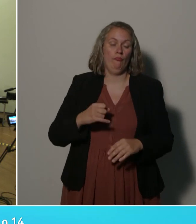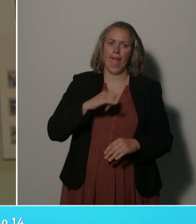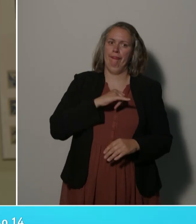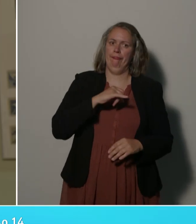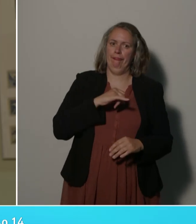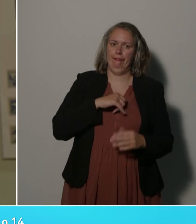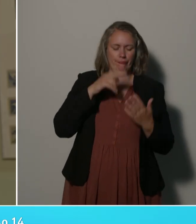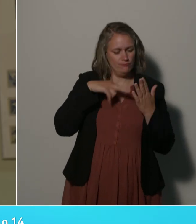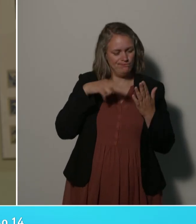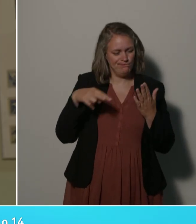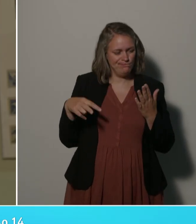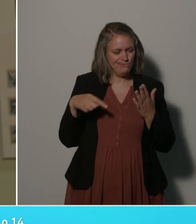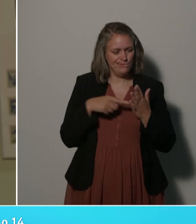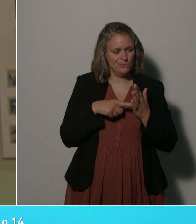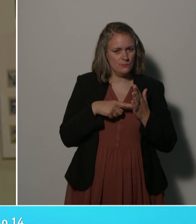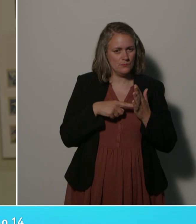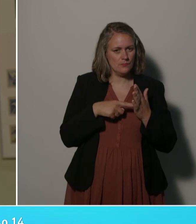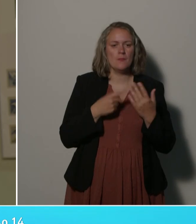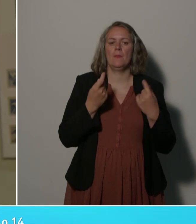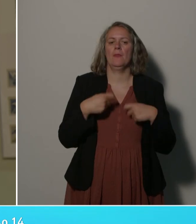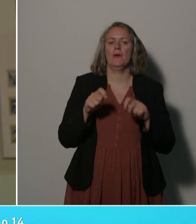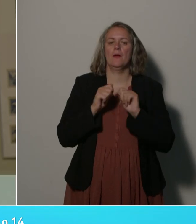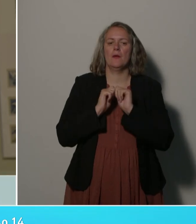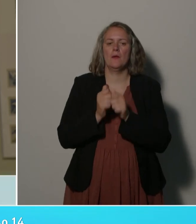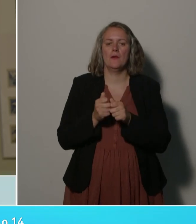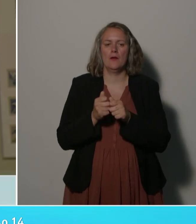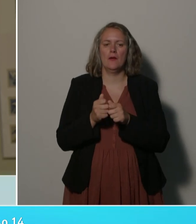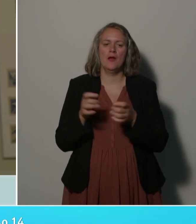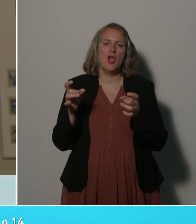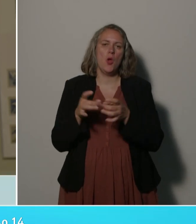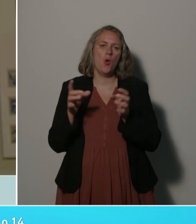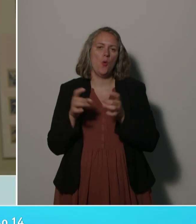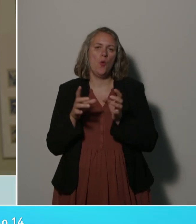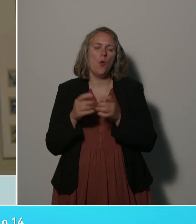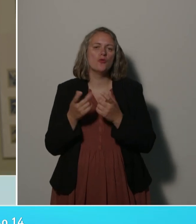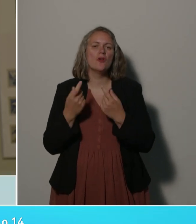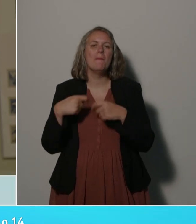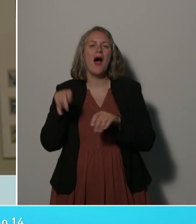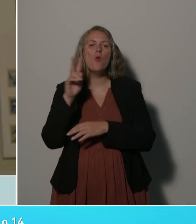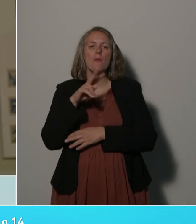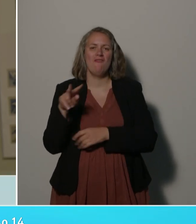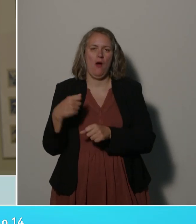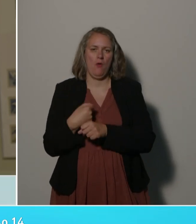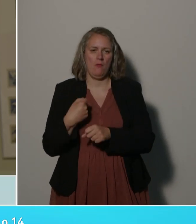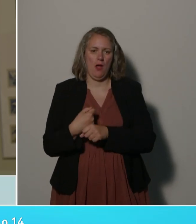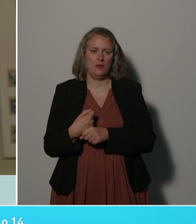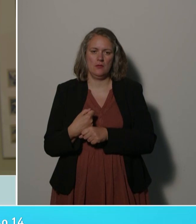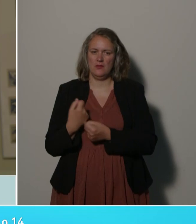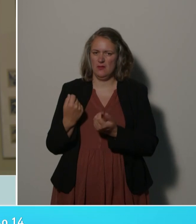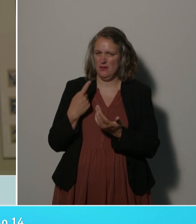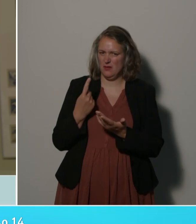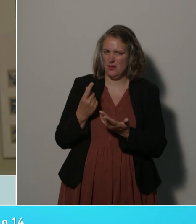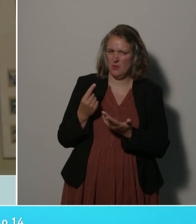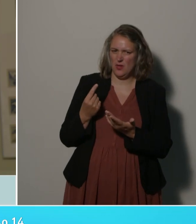Interesse gelesen, dass die Baubegleitung durch eine ökologische Bauüberwachung erfolgen soll. Ist das jetzt ein